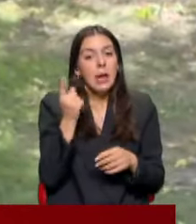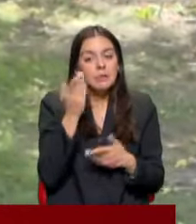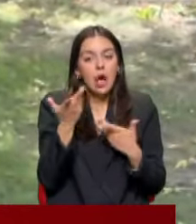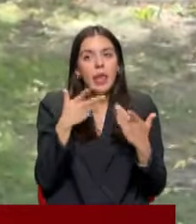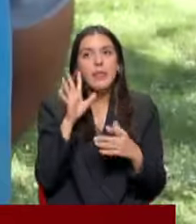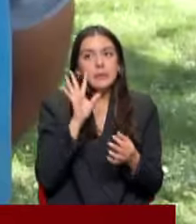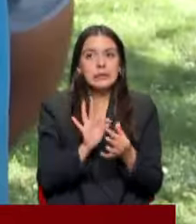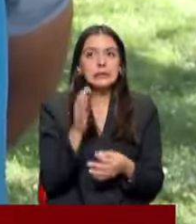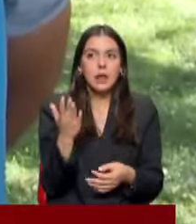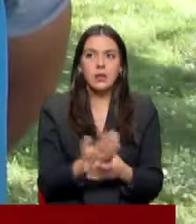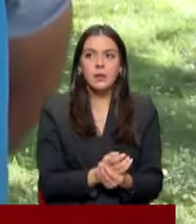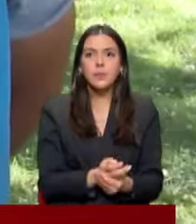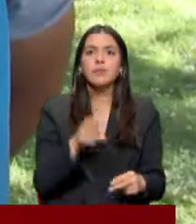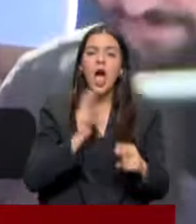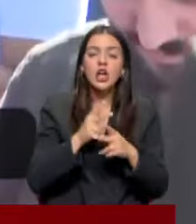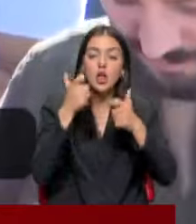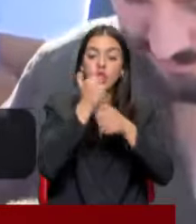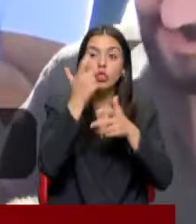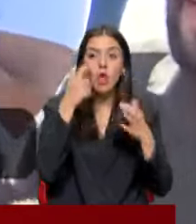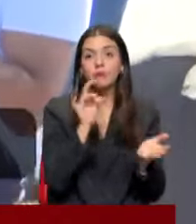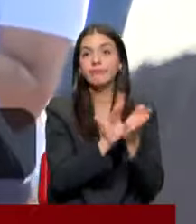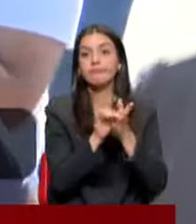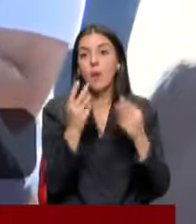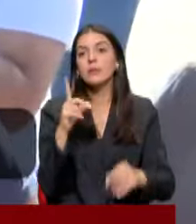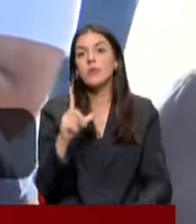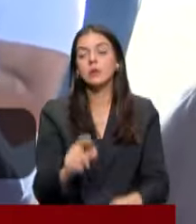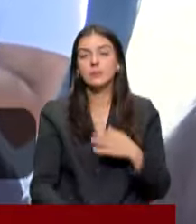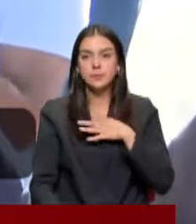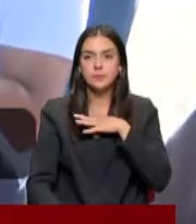anlatmaz insanlara. Acilen görevden alınması lazım. İşçi,